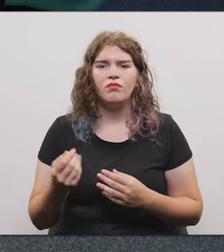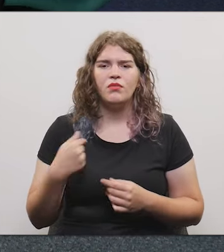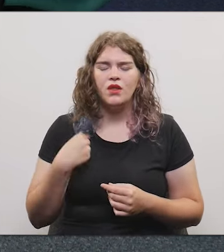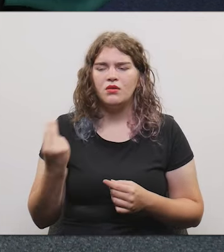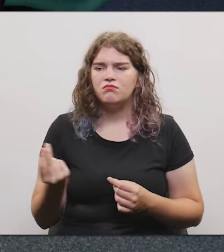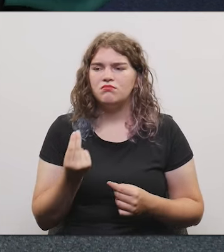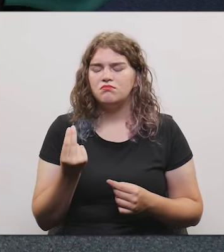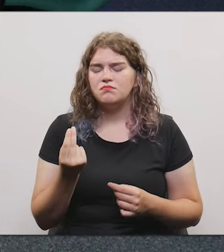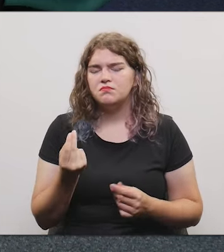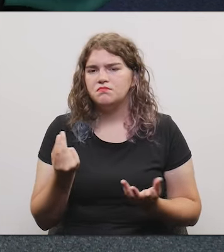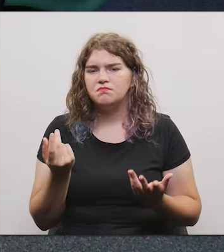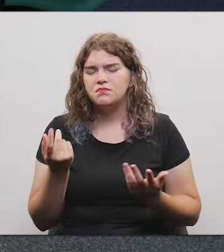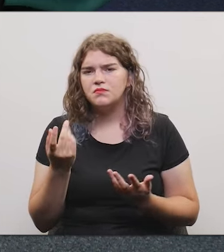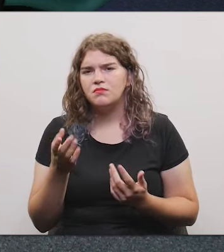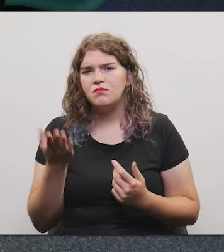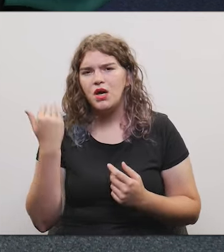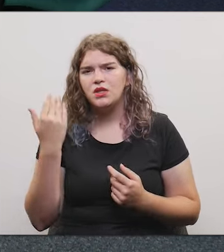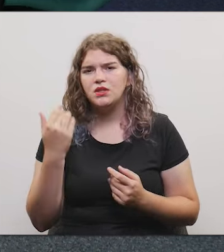să preia.